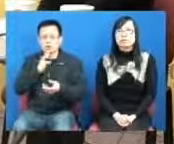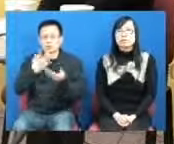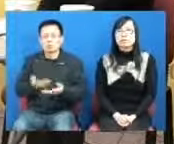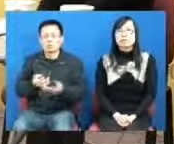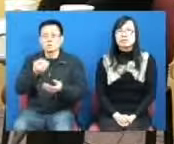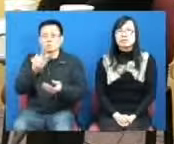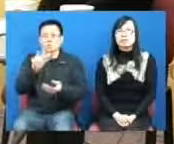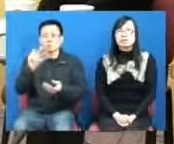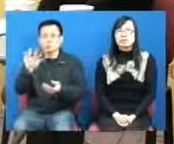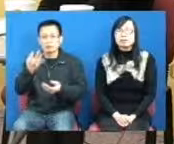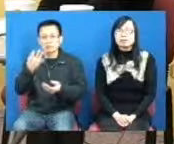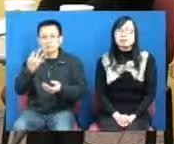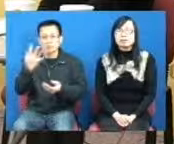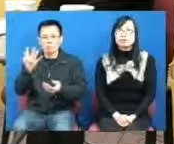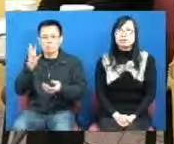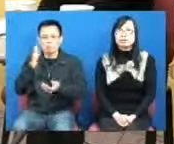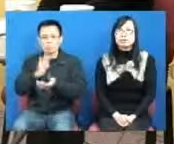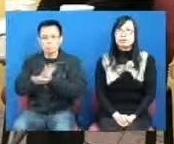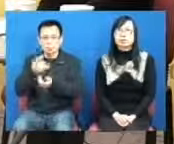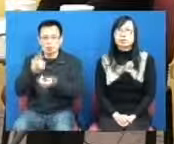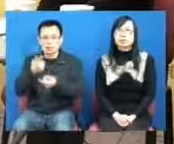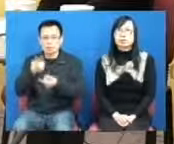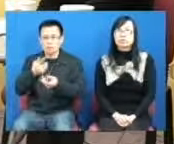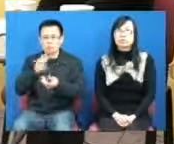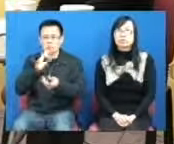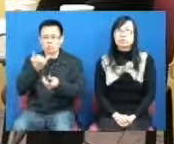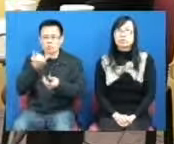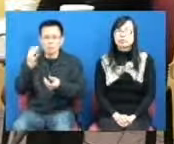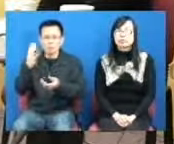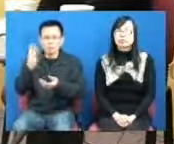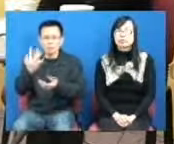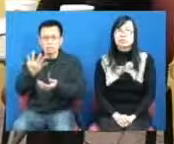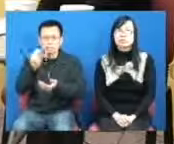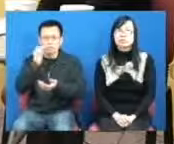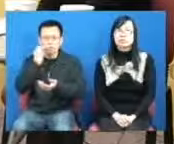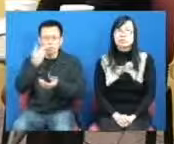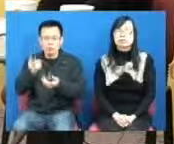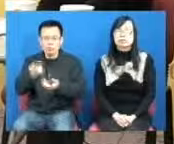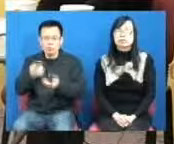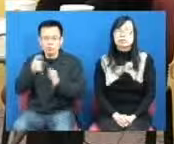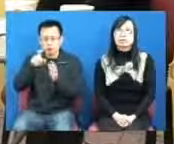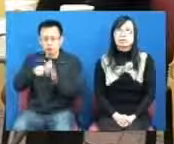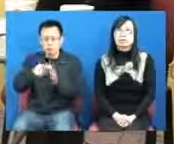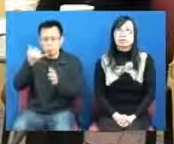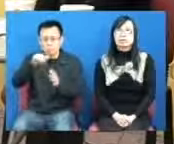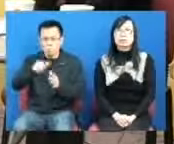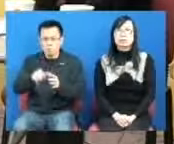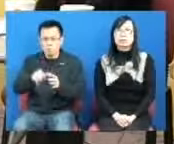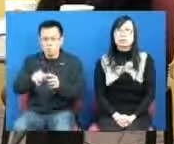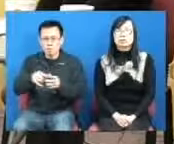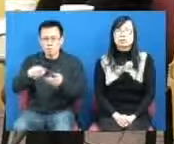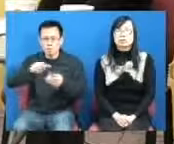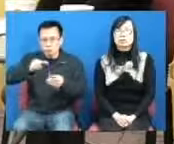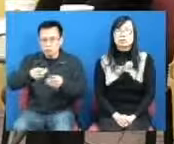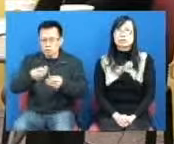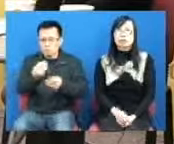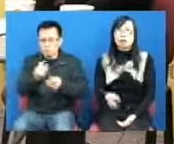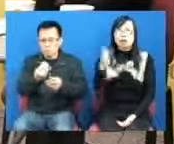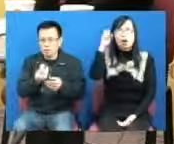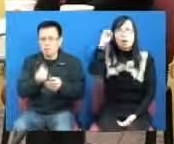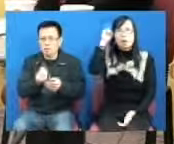算我就說五歲拿回這筆錢的時候這6,000元剩下多少呢就是整個你看到整個今次的